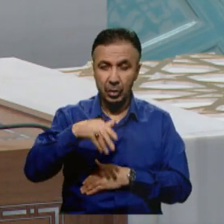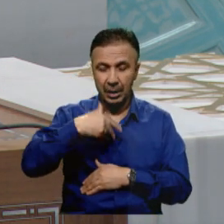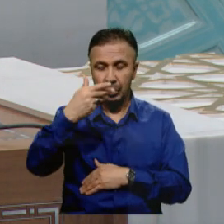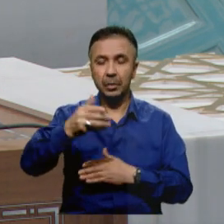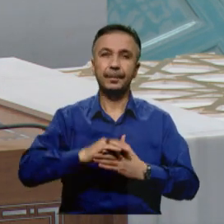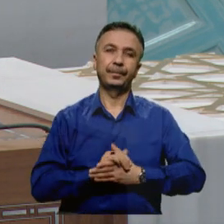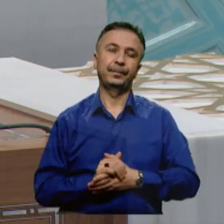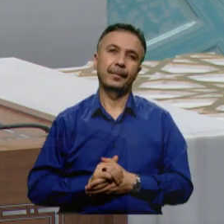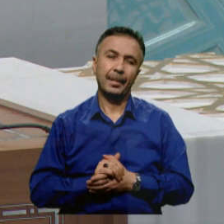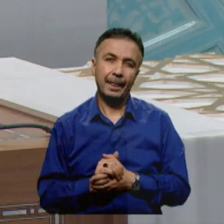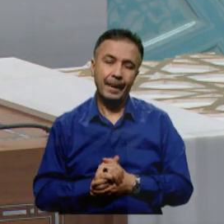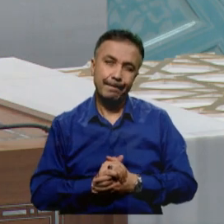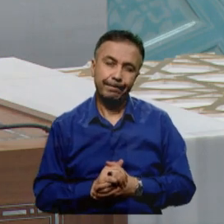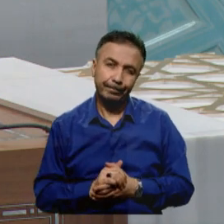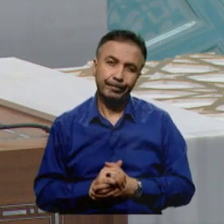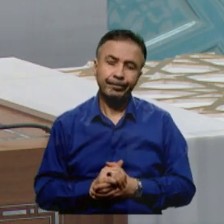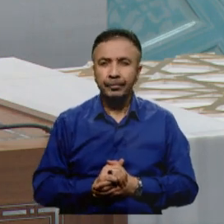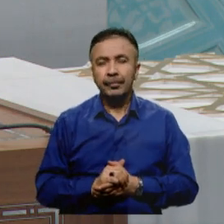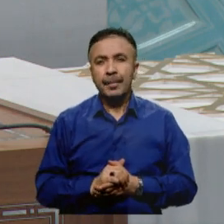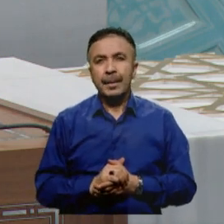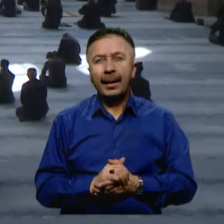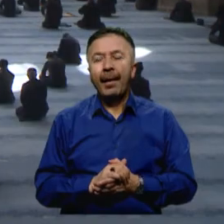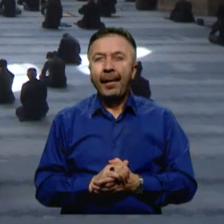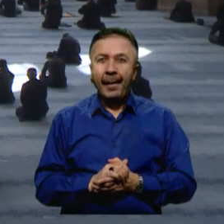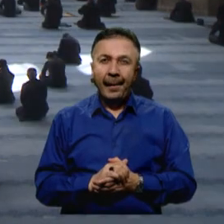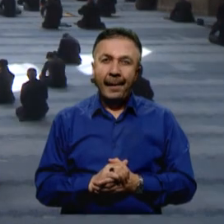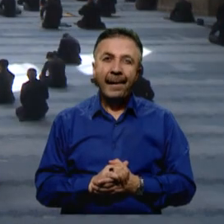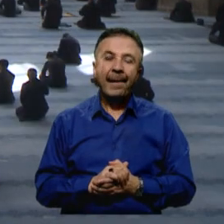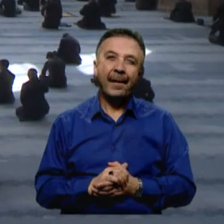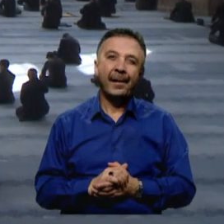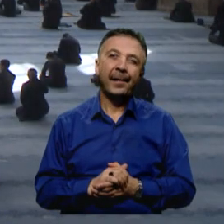وهم يحسبون أنهم يحسنون صنعا.